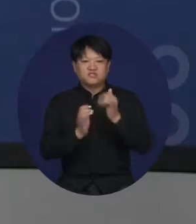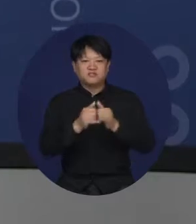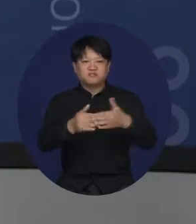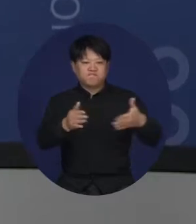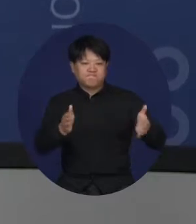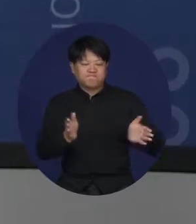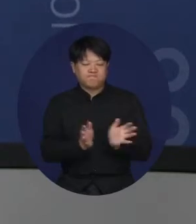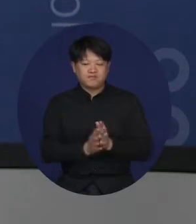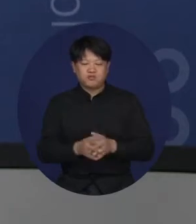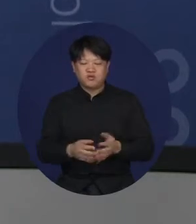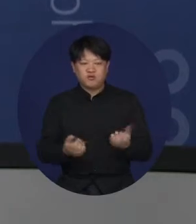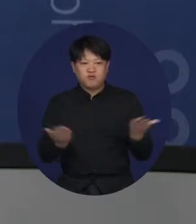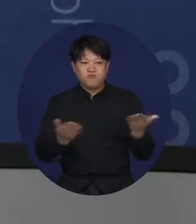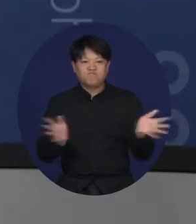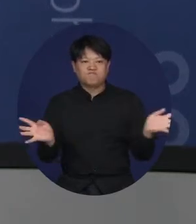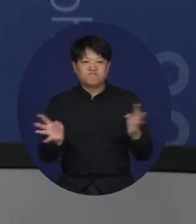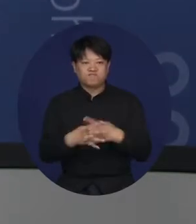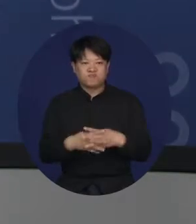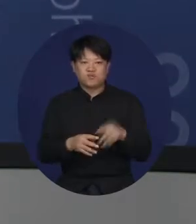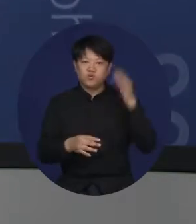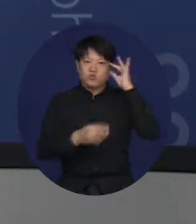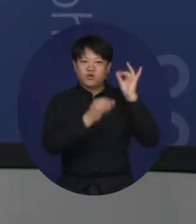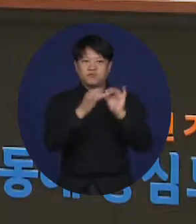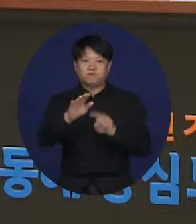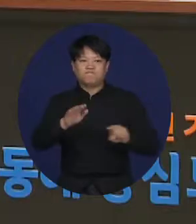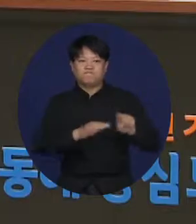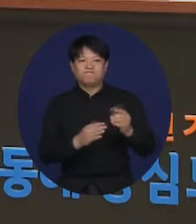시민 공감대 확산에 나섰습니다